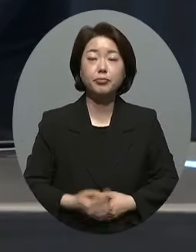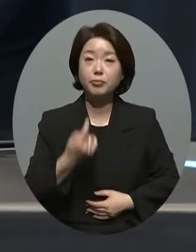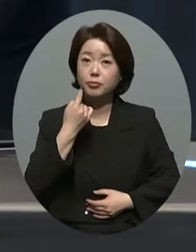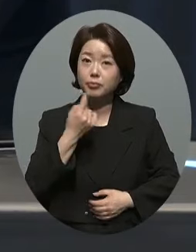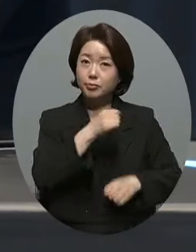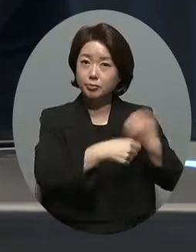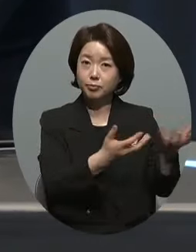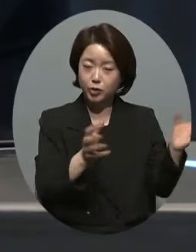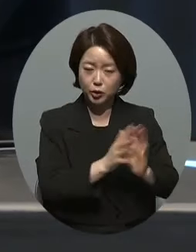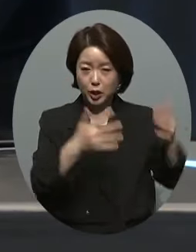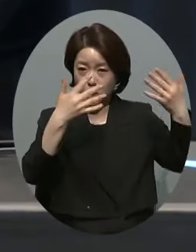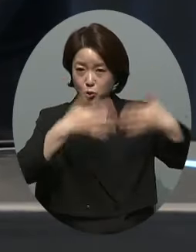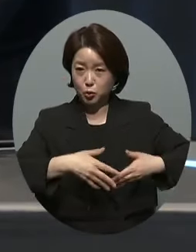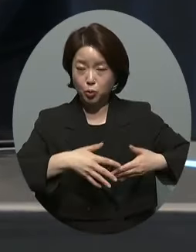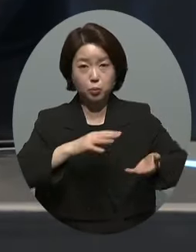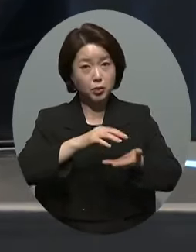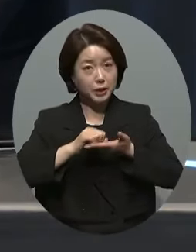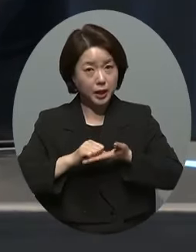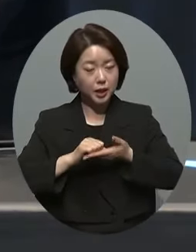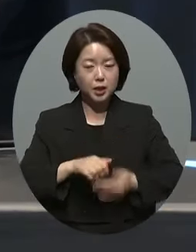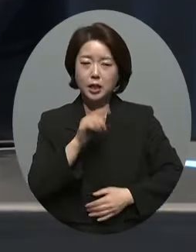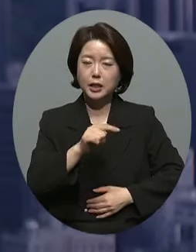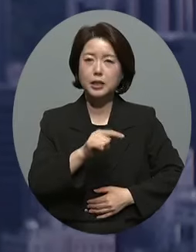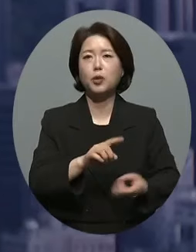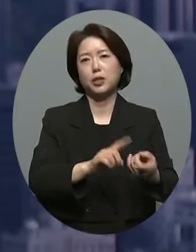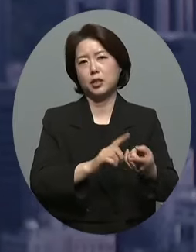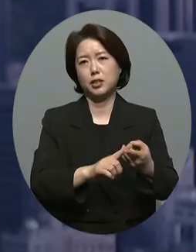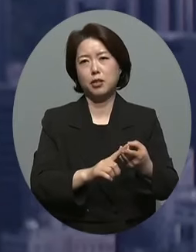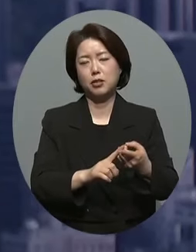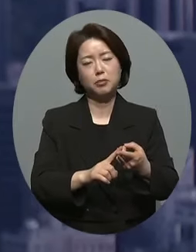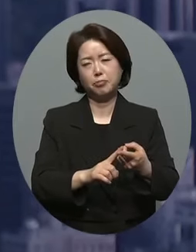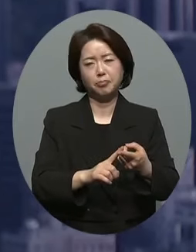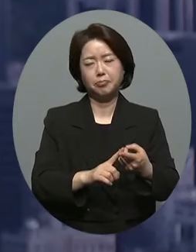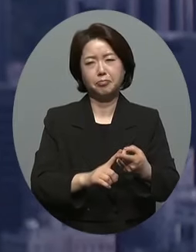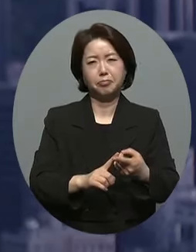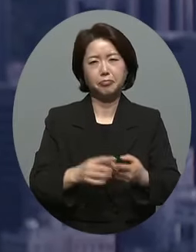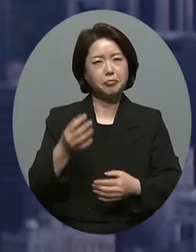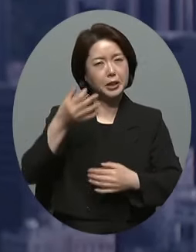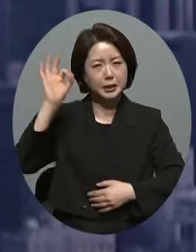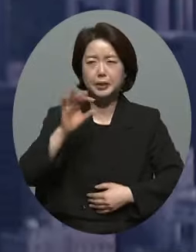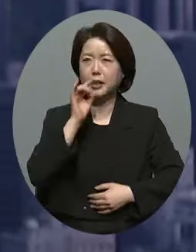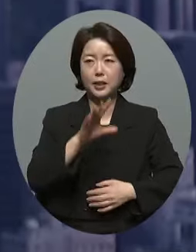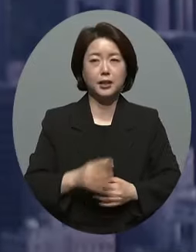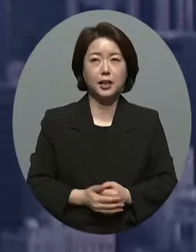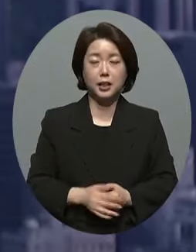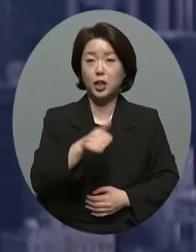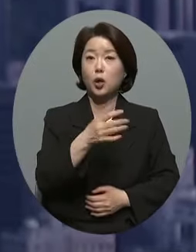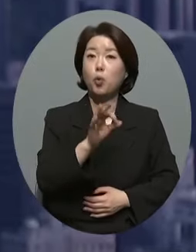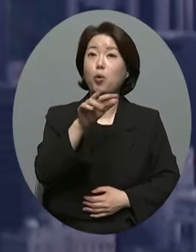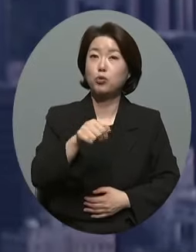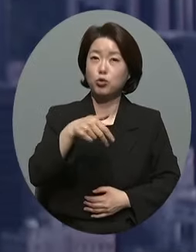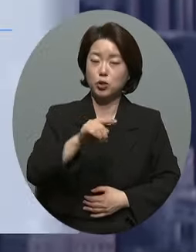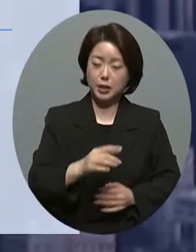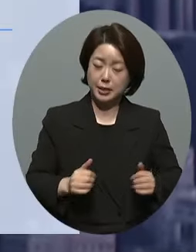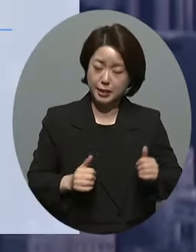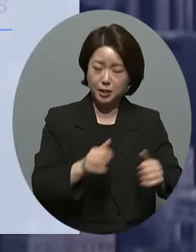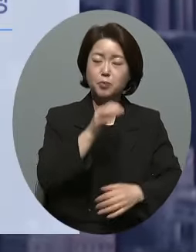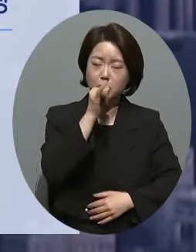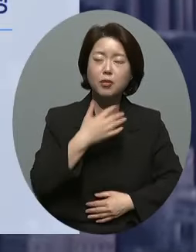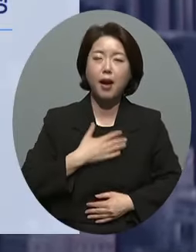조건부로 제안을 하신다고 해도이 부분에서는 수용하기가 좀 어려운 입장입니다 왜 그러냐면 일단 공수처가 물론 열심히 하고는 있지만이 대통령